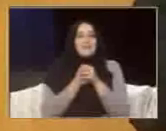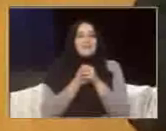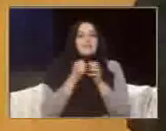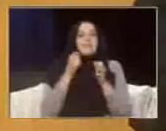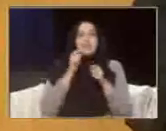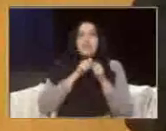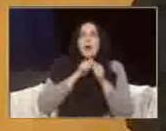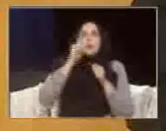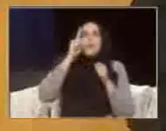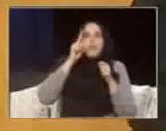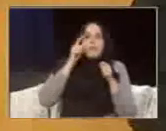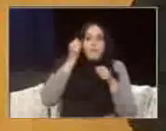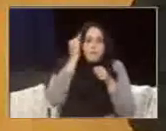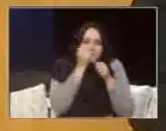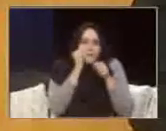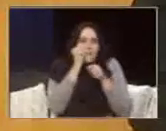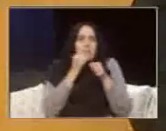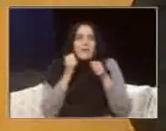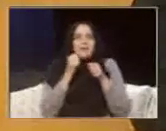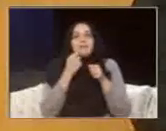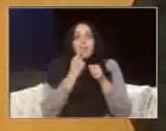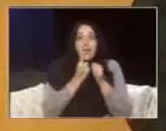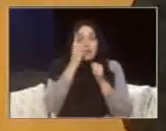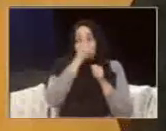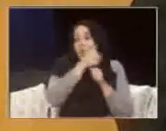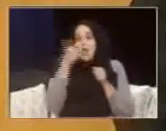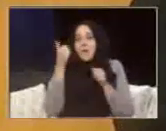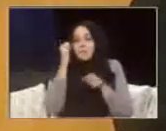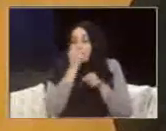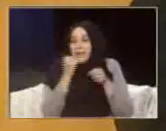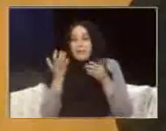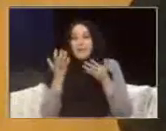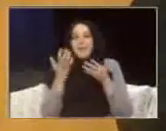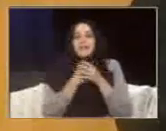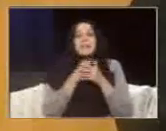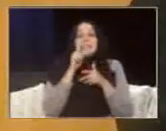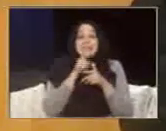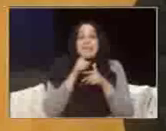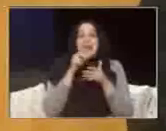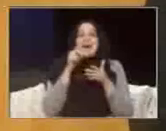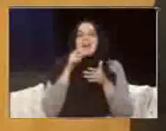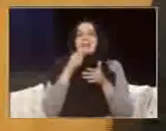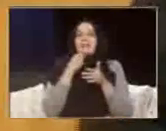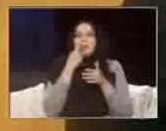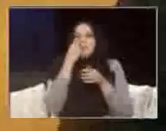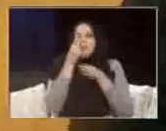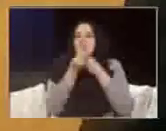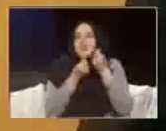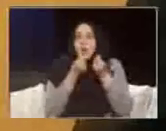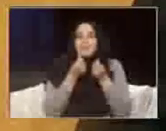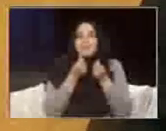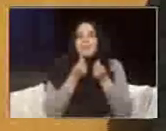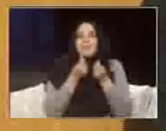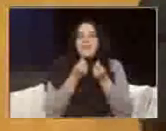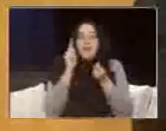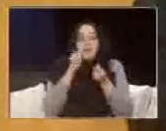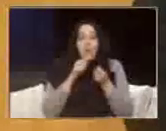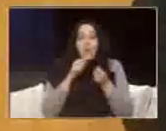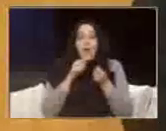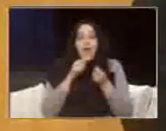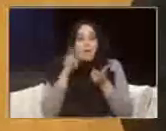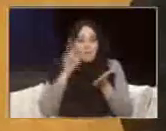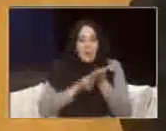الصانع أو كذا ذلك لها تجليات، إذا كان هذه تجليات في المعنى، ويجب أيضا أن يكون لها تجليات